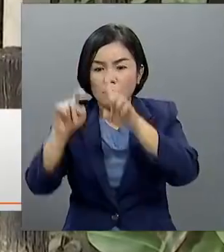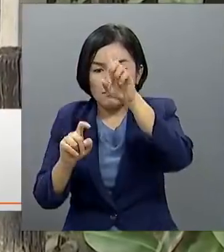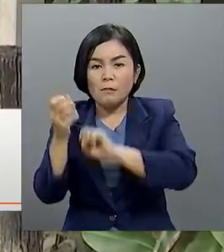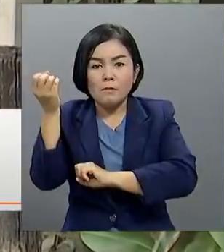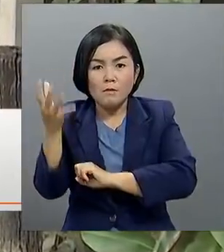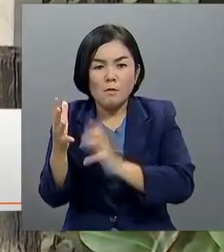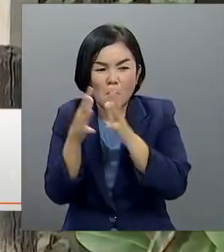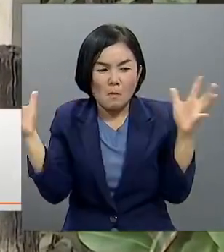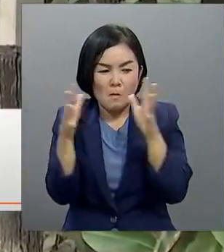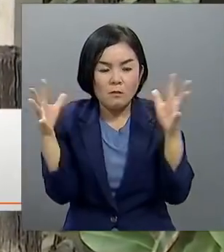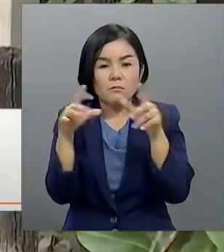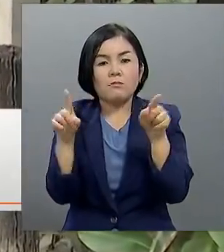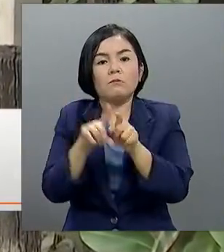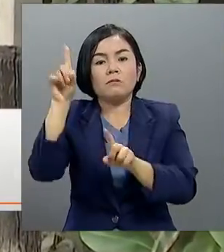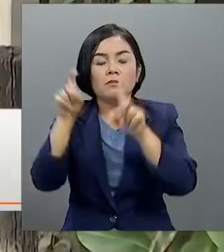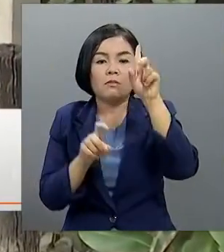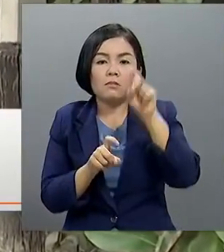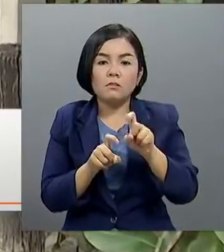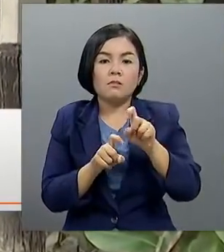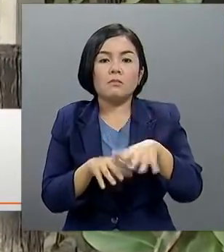มน้ำเสียชีวิตสูงถึง